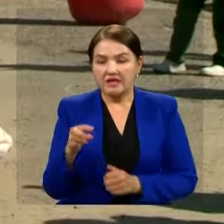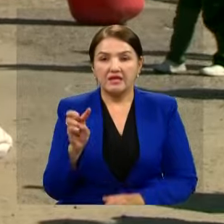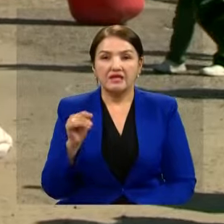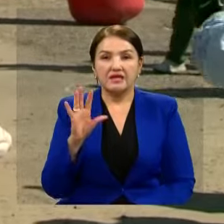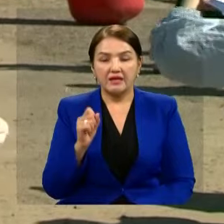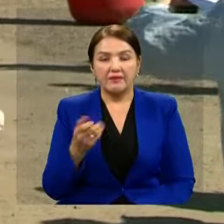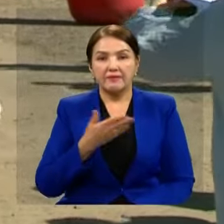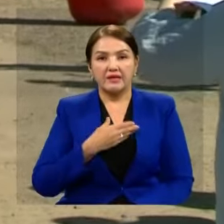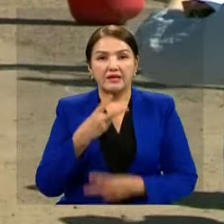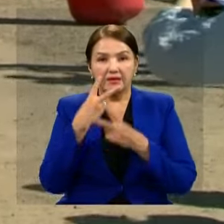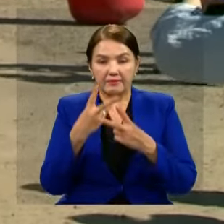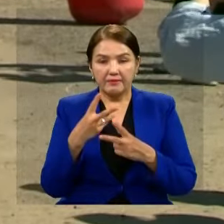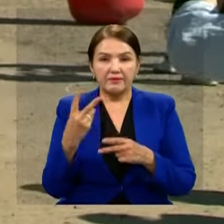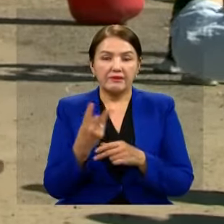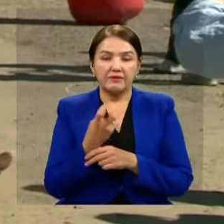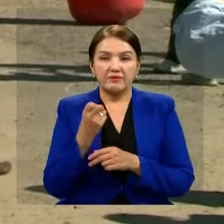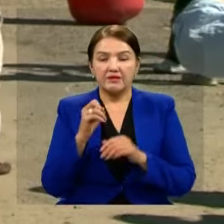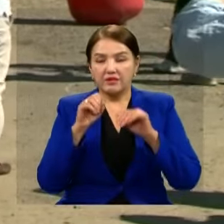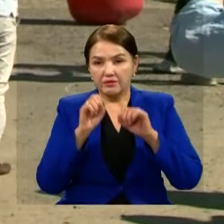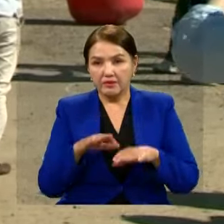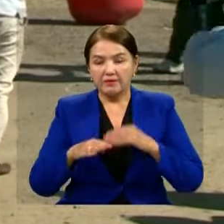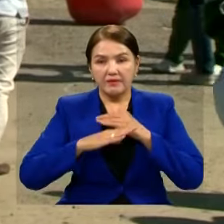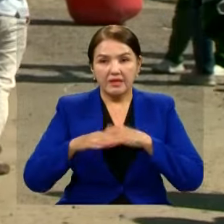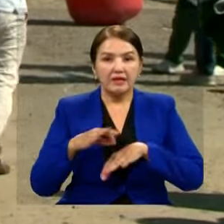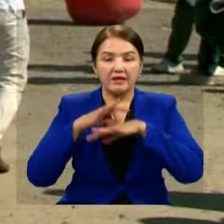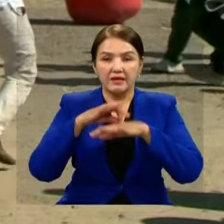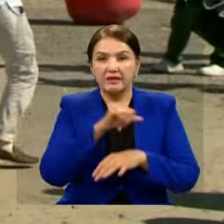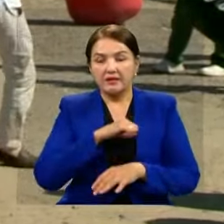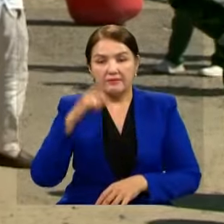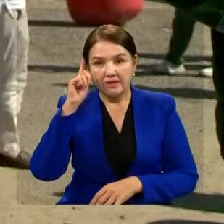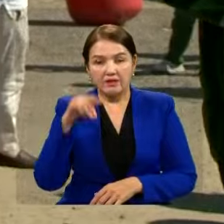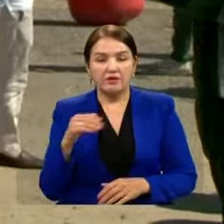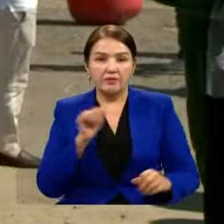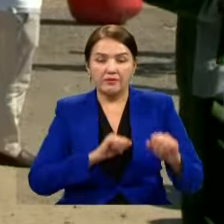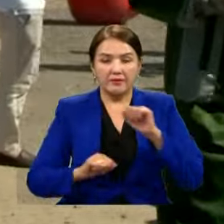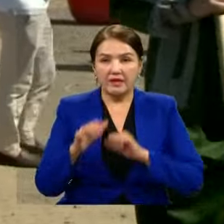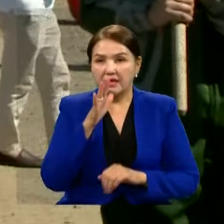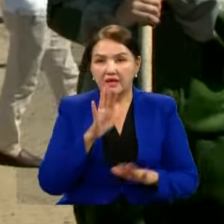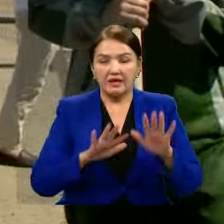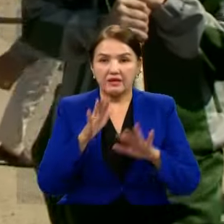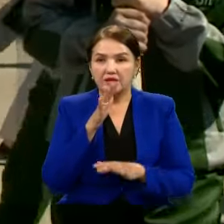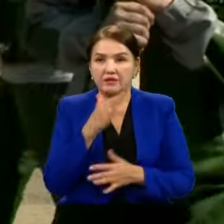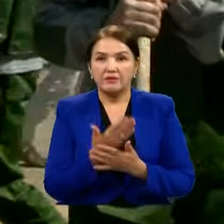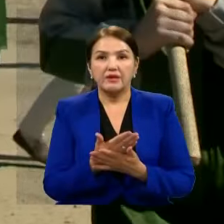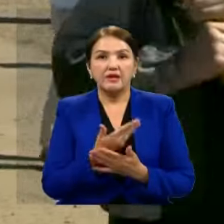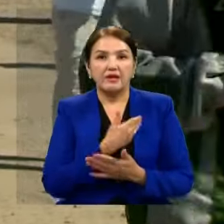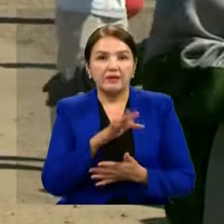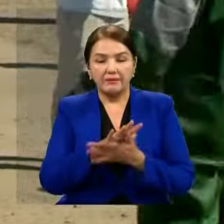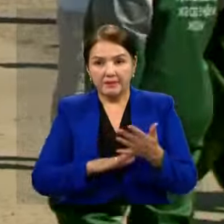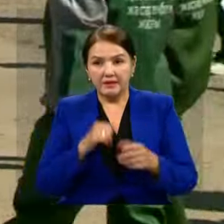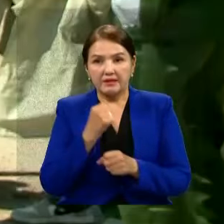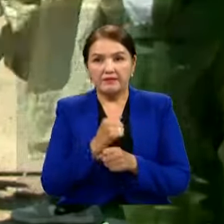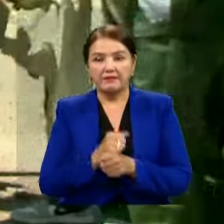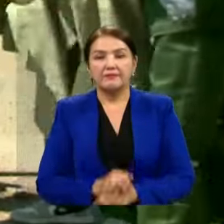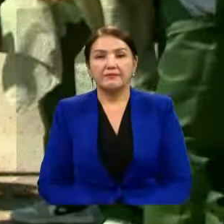Сазда. Мы отправили почти 200 тонн мусора на полигон. Сами знаете, сейчас идет купальный сезон, поэтому мы намерены продолжать эти